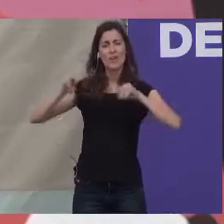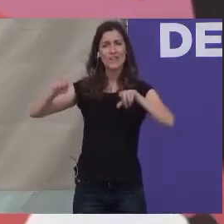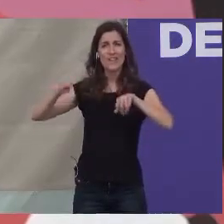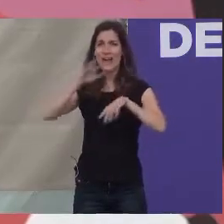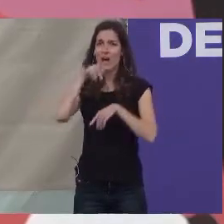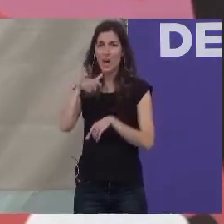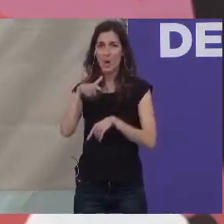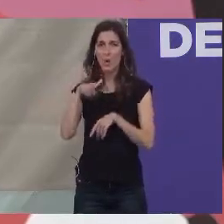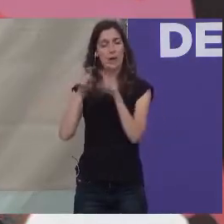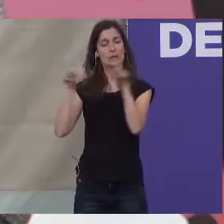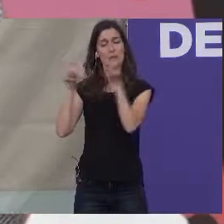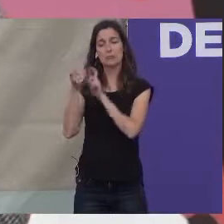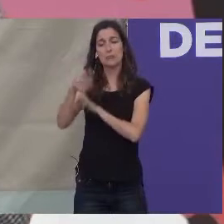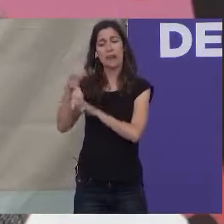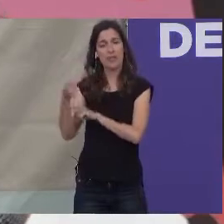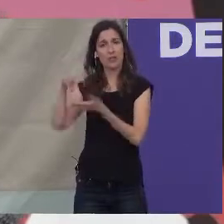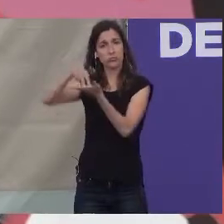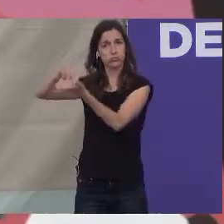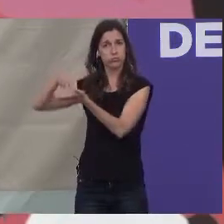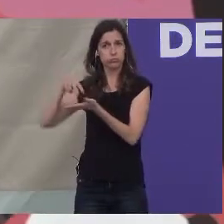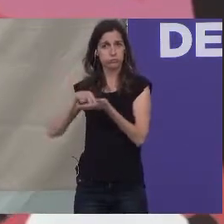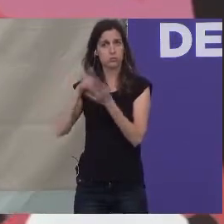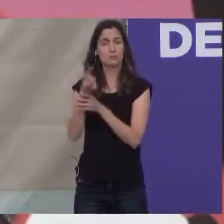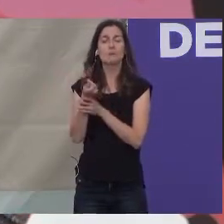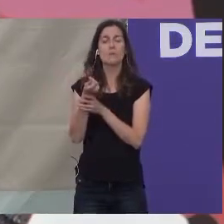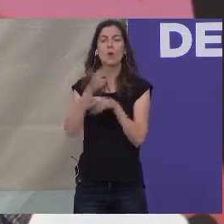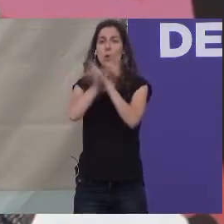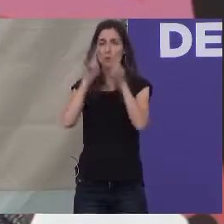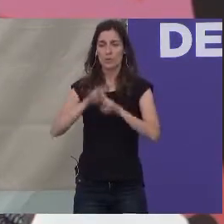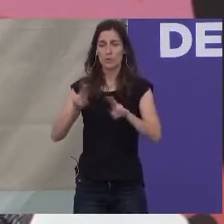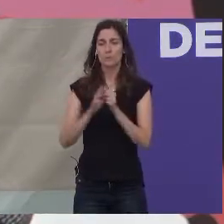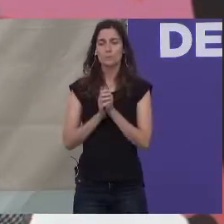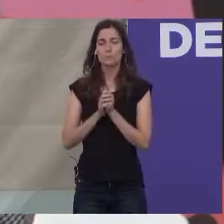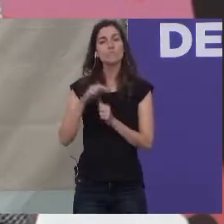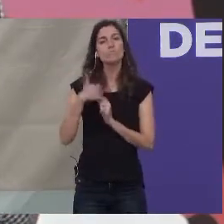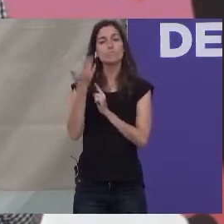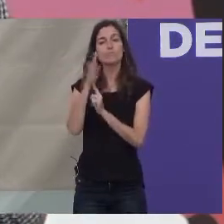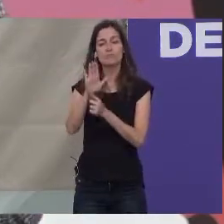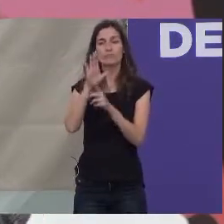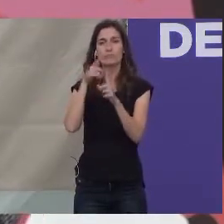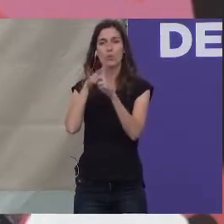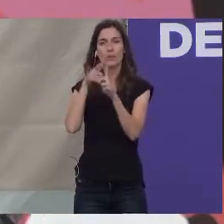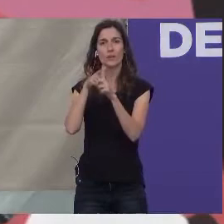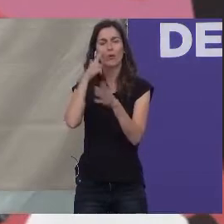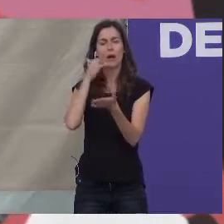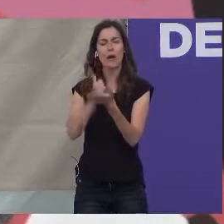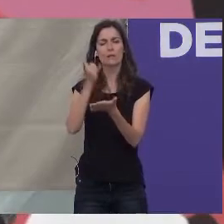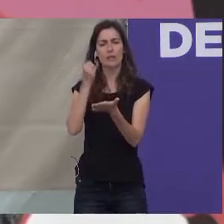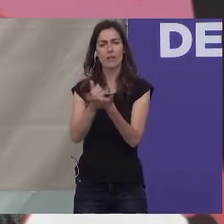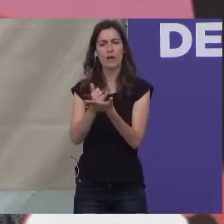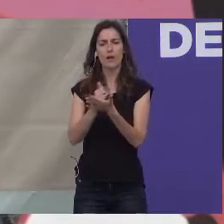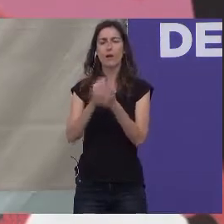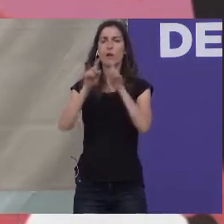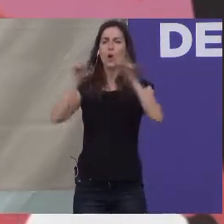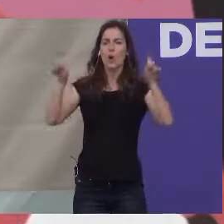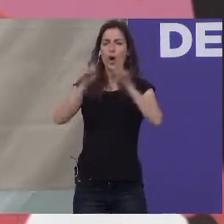en òrgans similars a nivell de facultat i a nivell d'universitat. Per últim, em presente per a garantir que aquest òrgan no siga